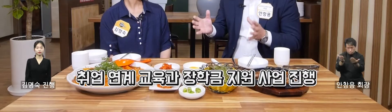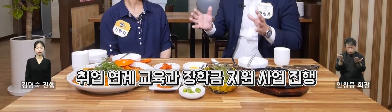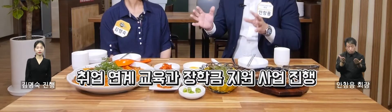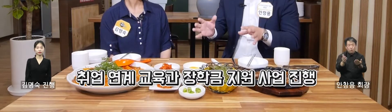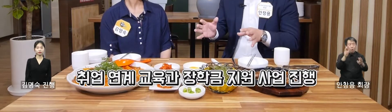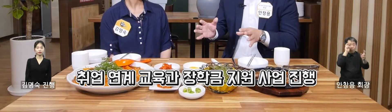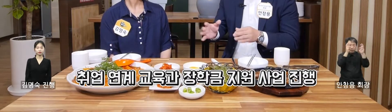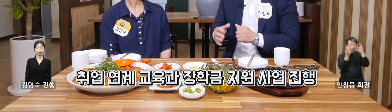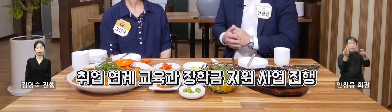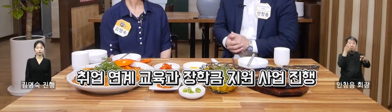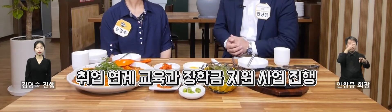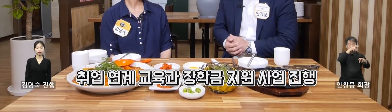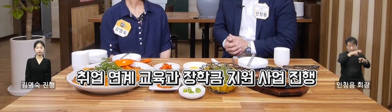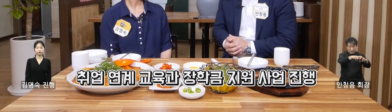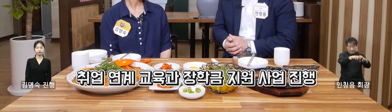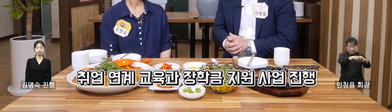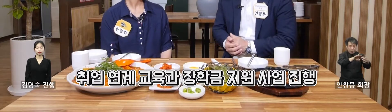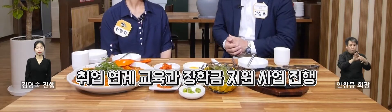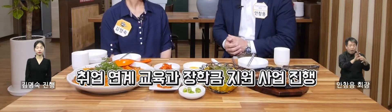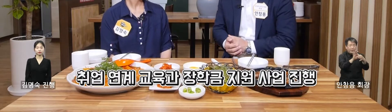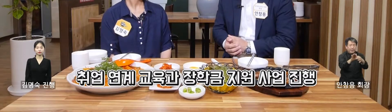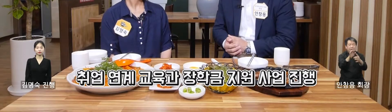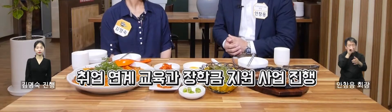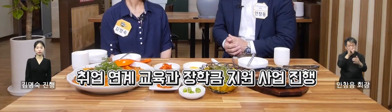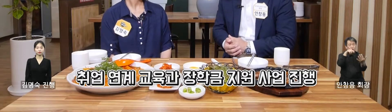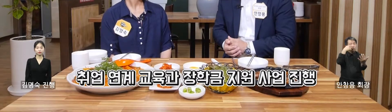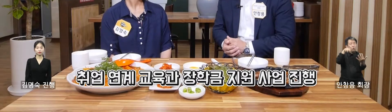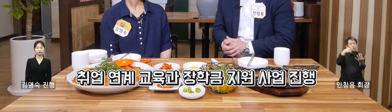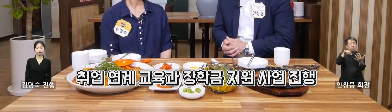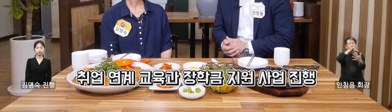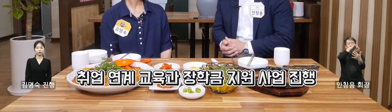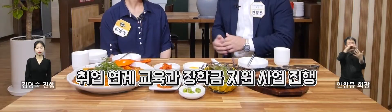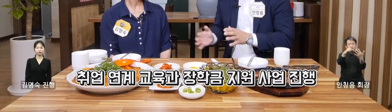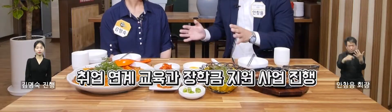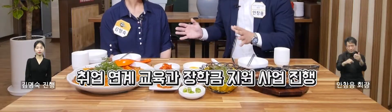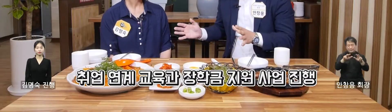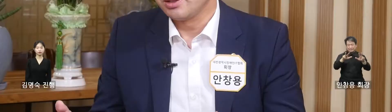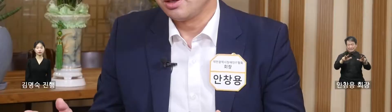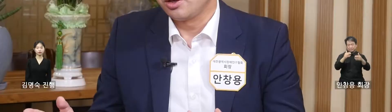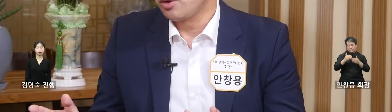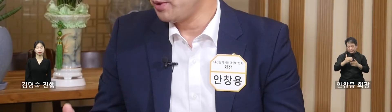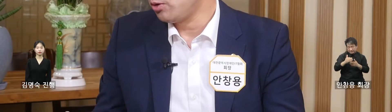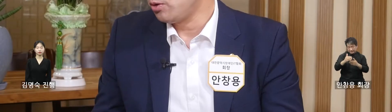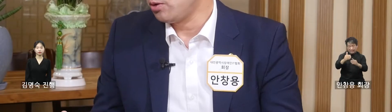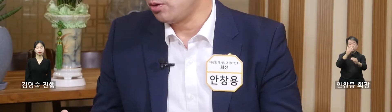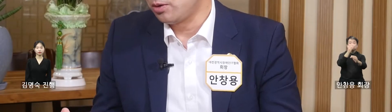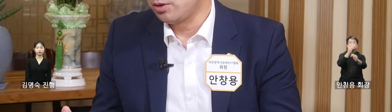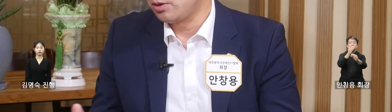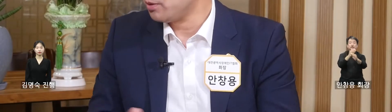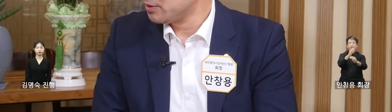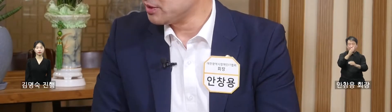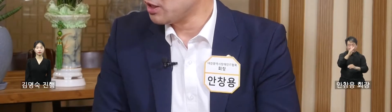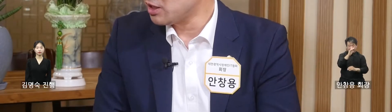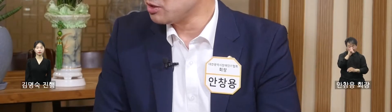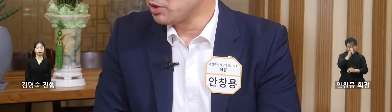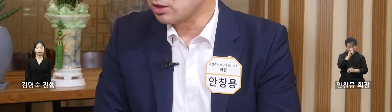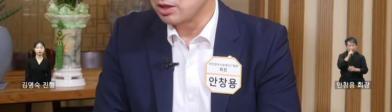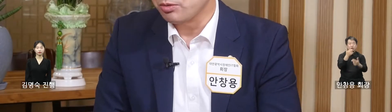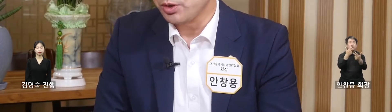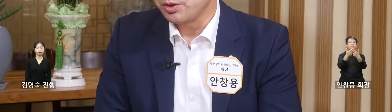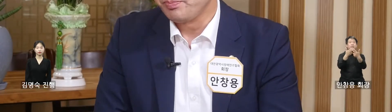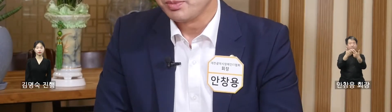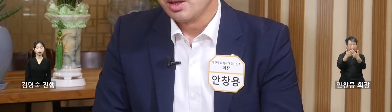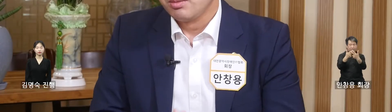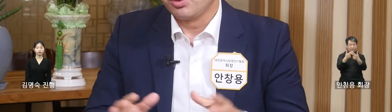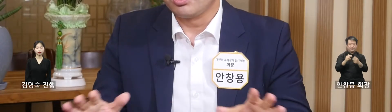연계한 교육 프로그램 및 자금 지원 사업 등을 하고 있는 그런 협회로 생각하시면 될